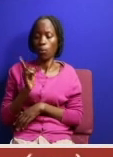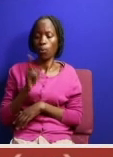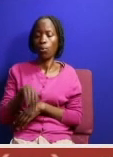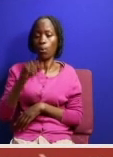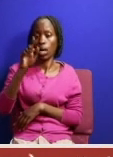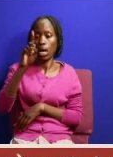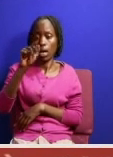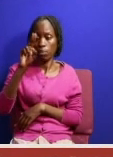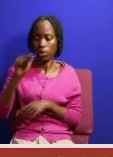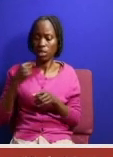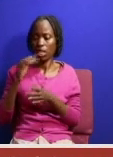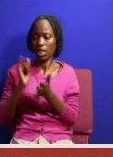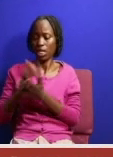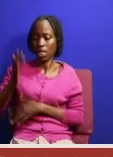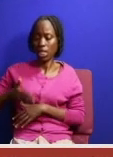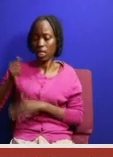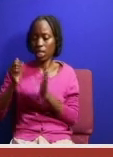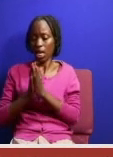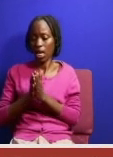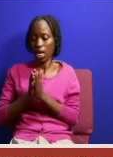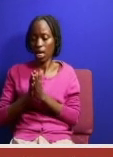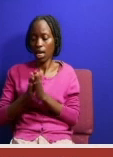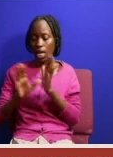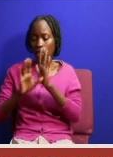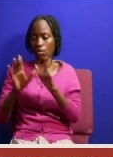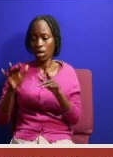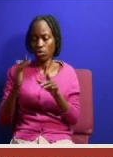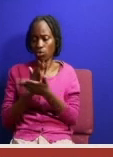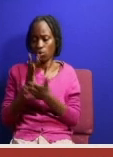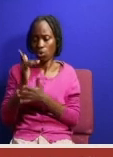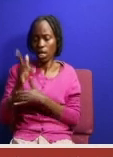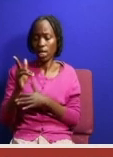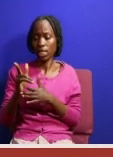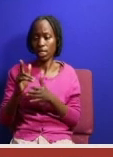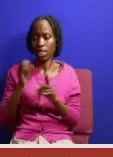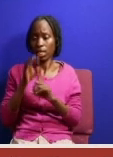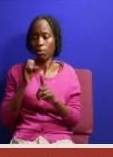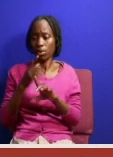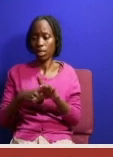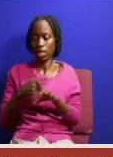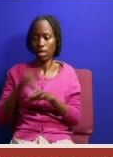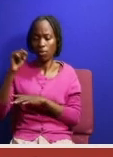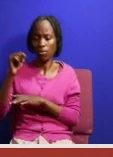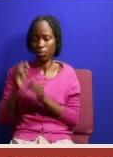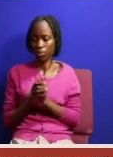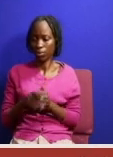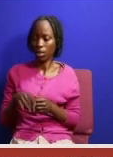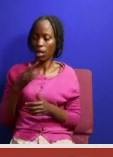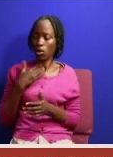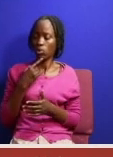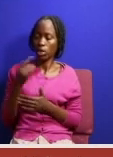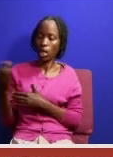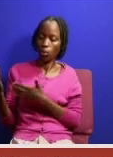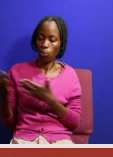him of selfish interest and betrayal despite him being a mentor during his political journey. Ninasema karibuni